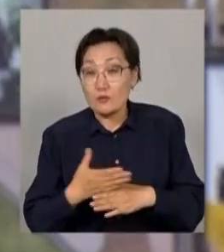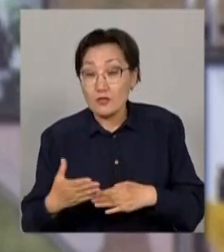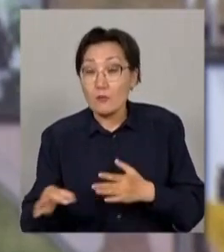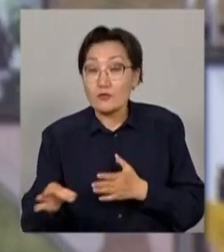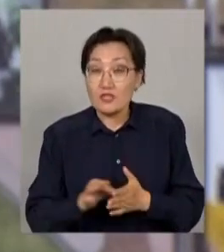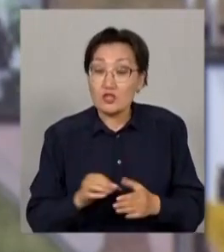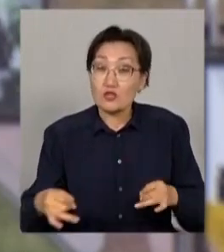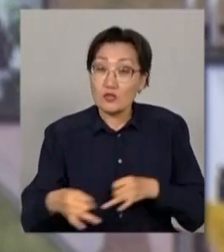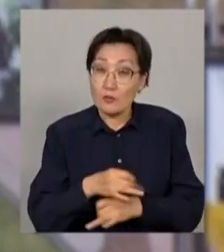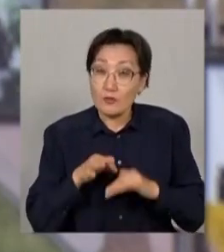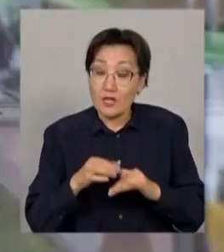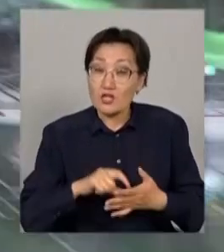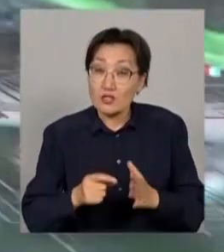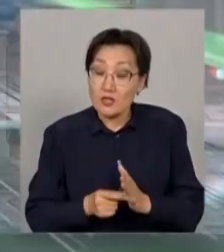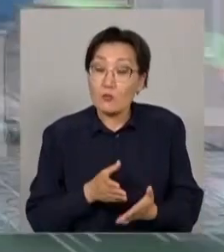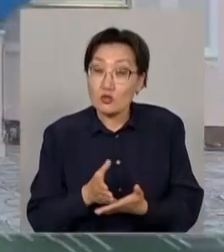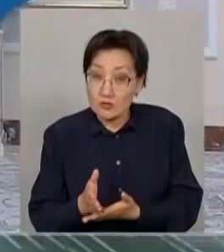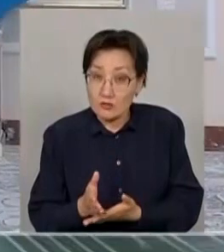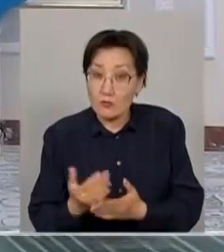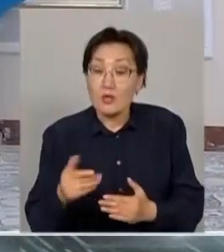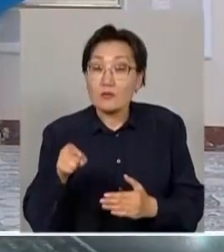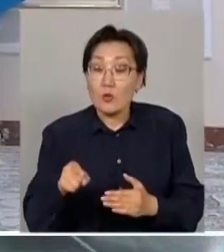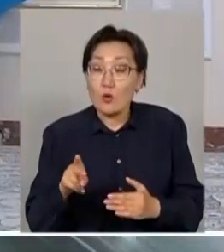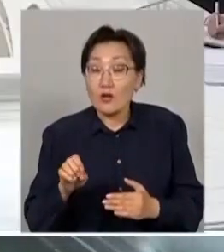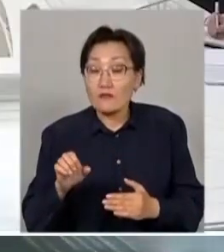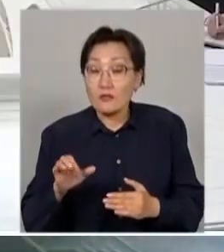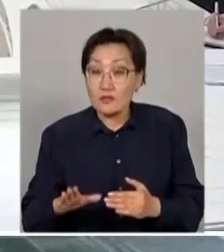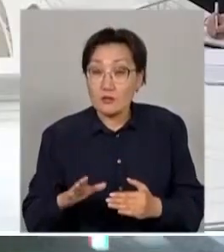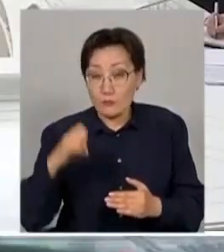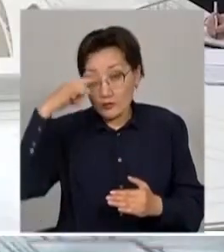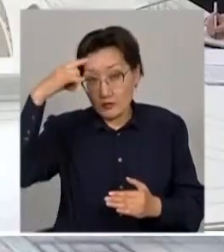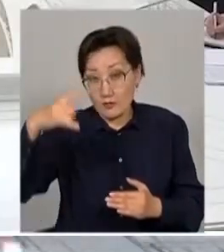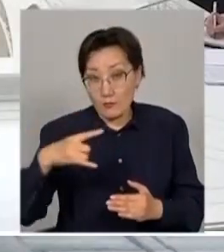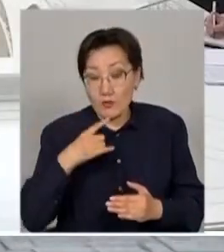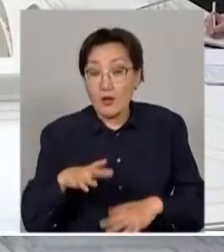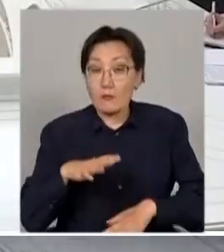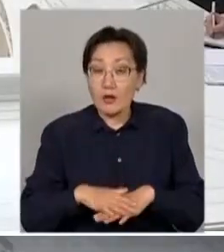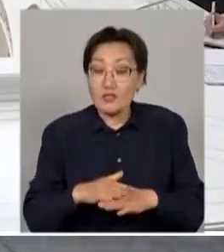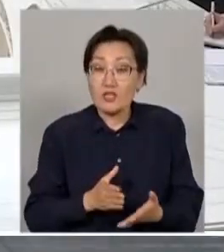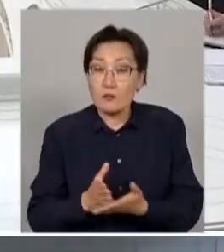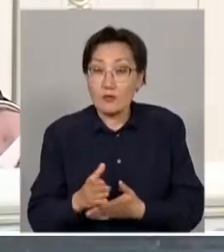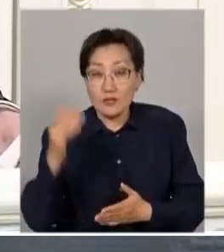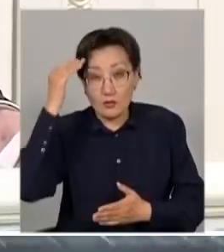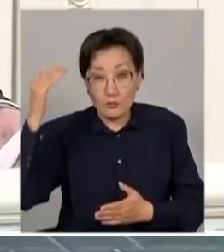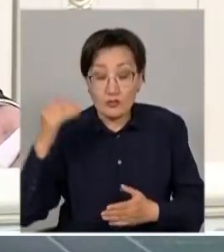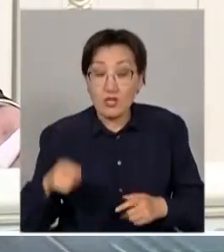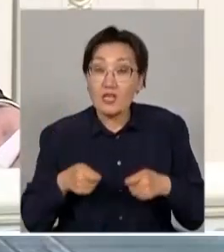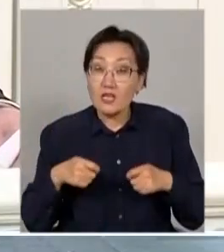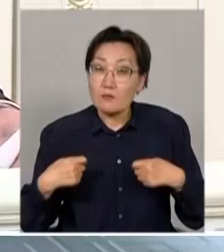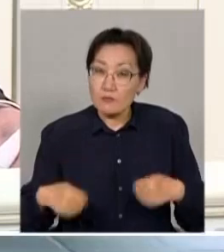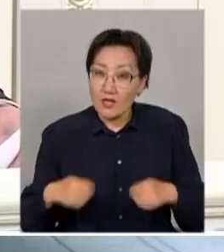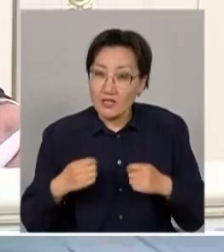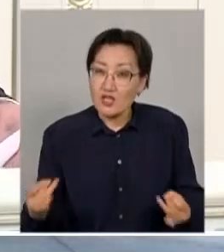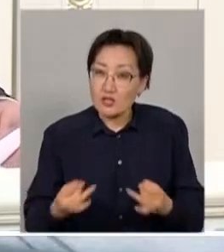бірден келісу жүргізу залына өткен еді. Онда Қасым-Жомарт Тоқаев Қазақстанның банк секторы Тәжікстан нарығына қызығушылық